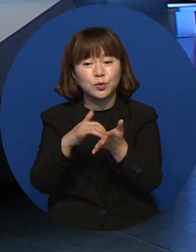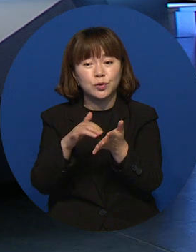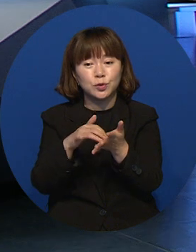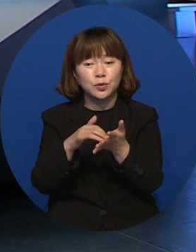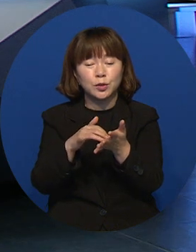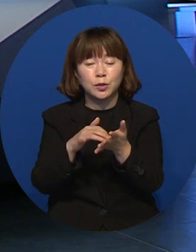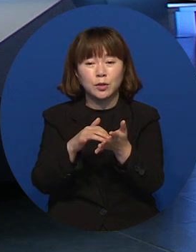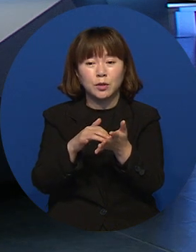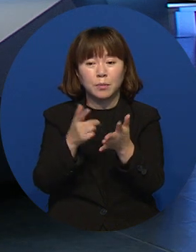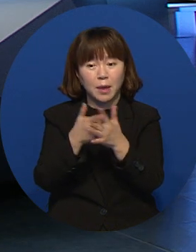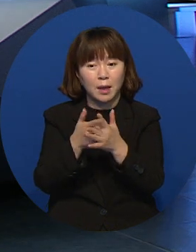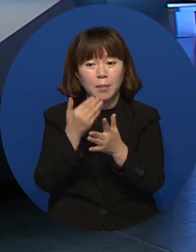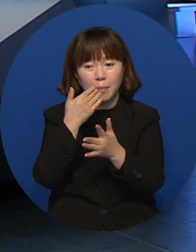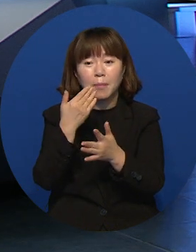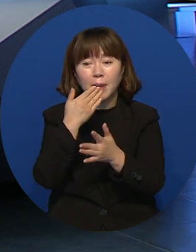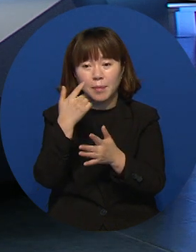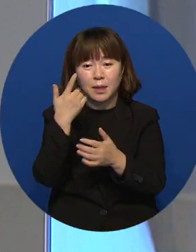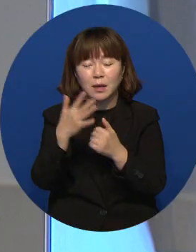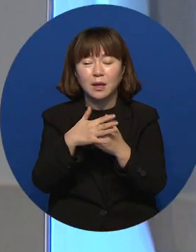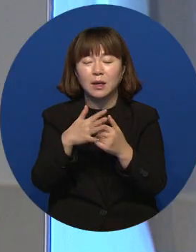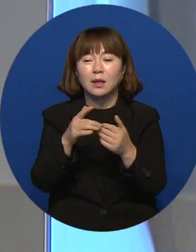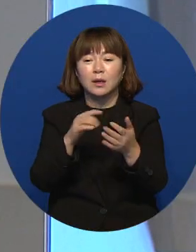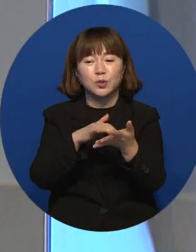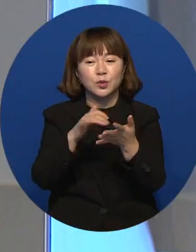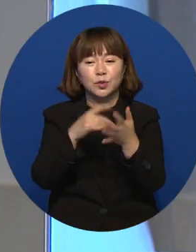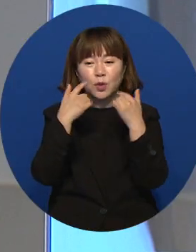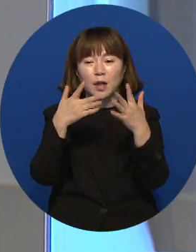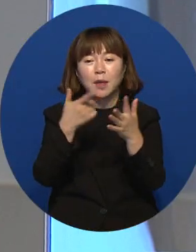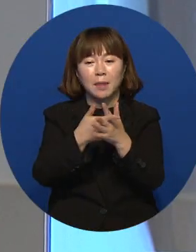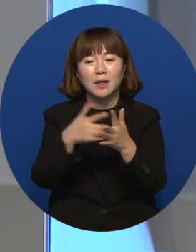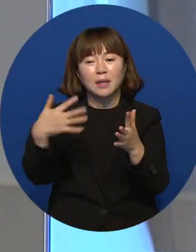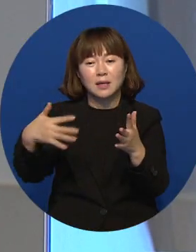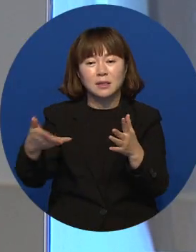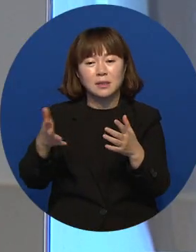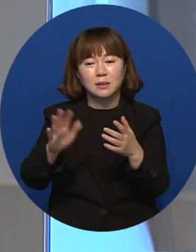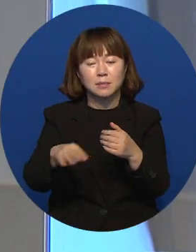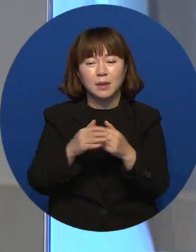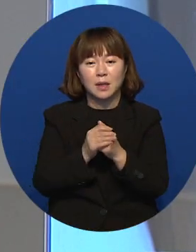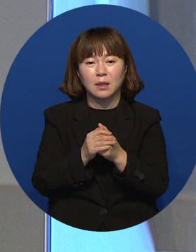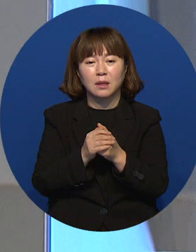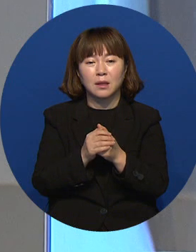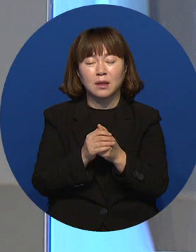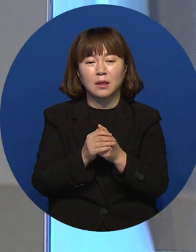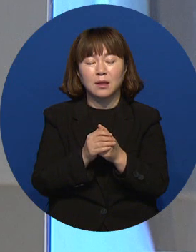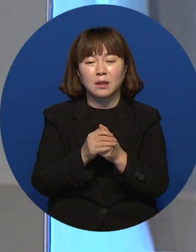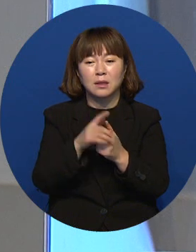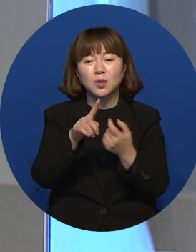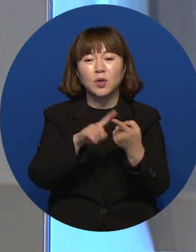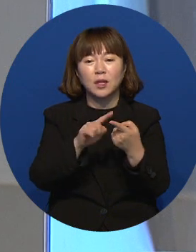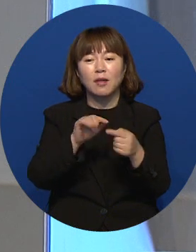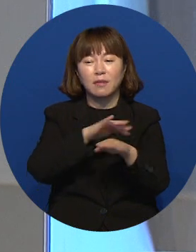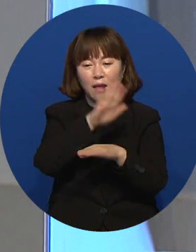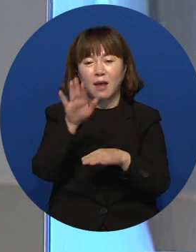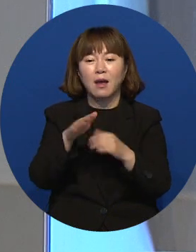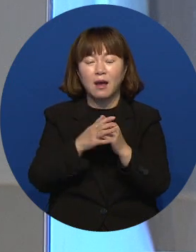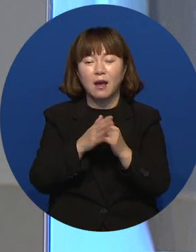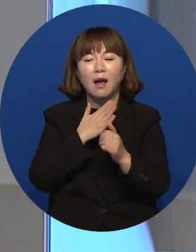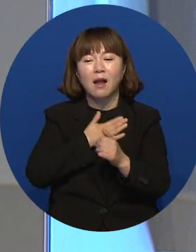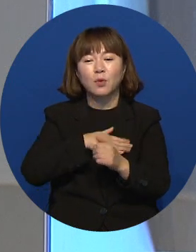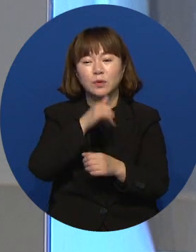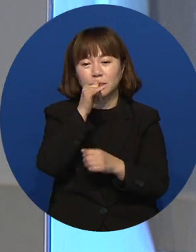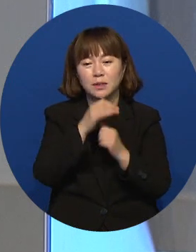바르지 않다는 걸 알고 있기에 그렇지만 이건 그런 사실들을 자 너무 적시하고 잘 알고 있습니다 그렇기 때문에 일단 최대한